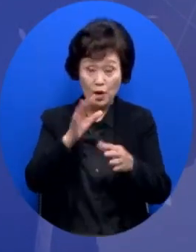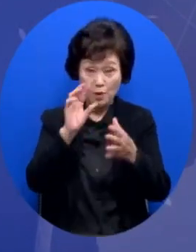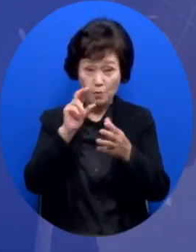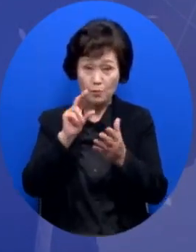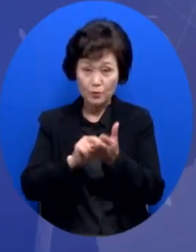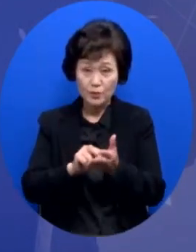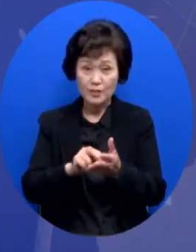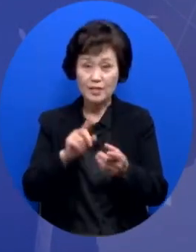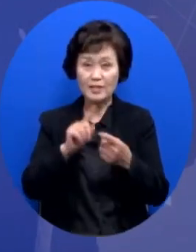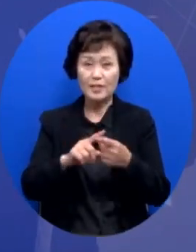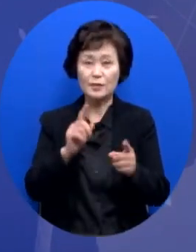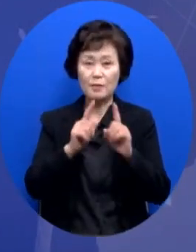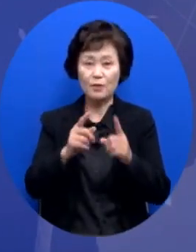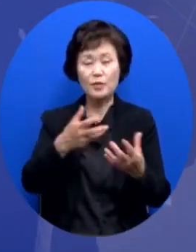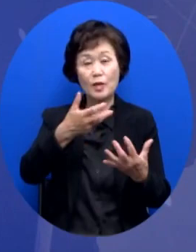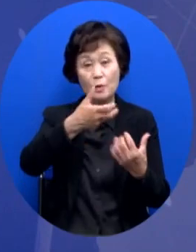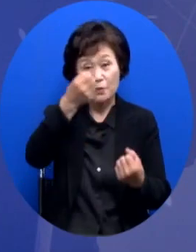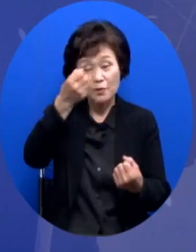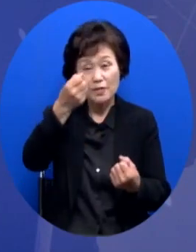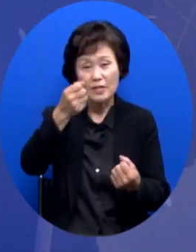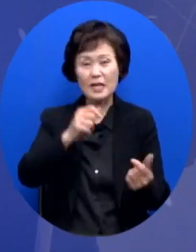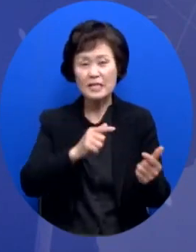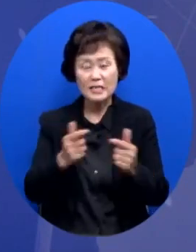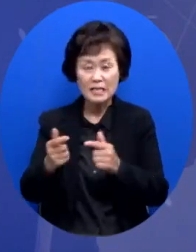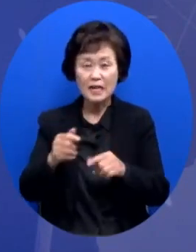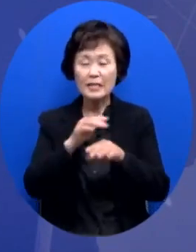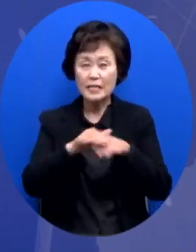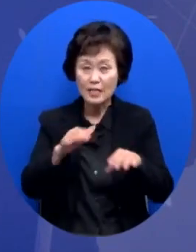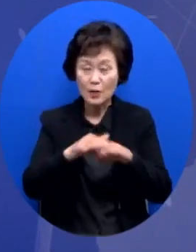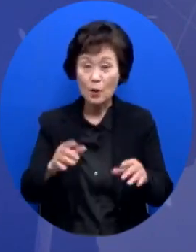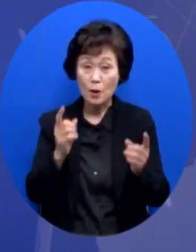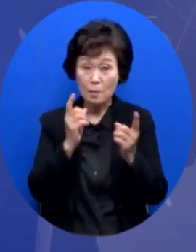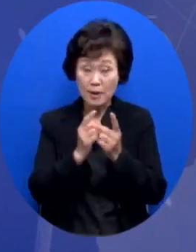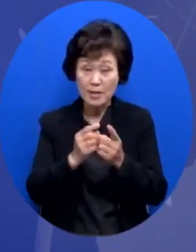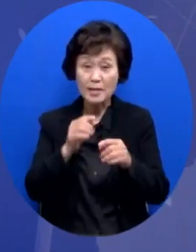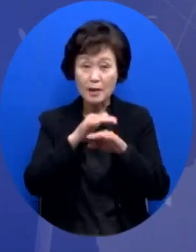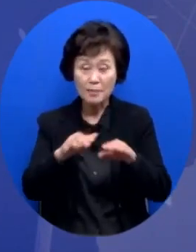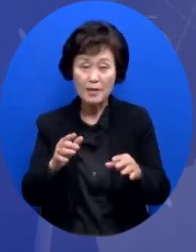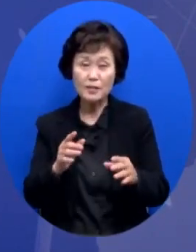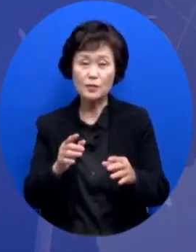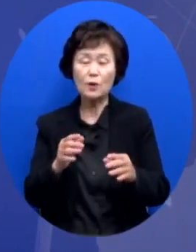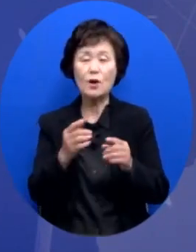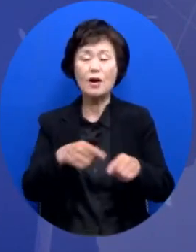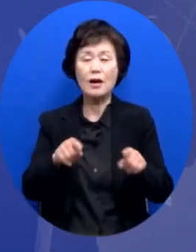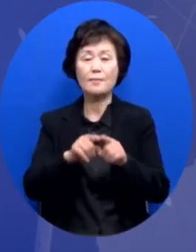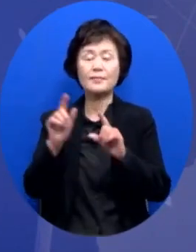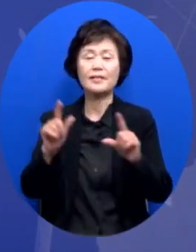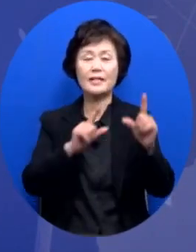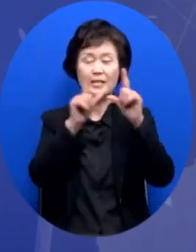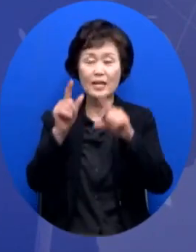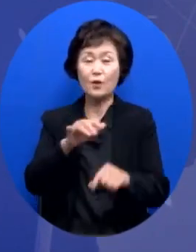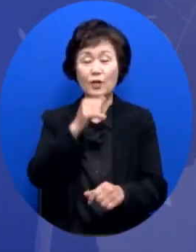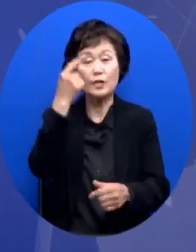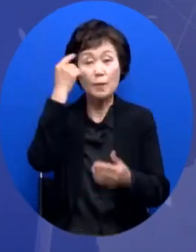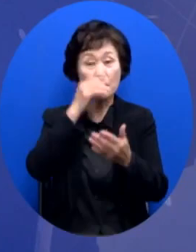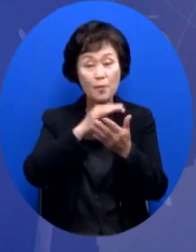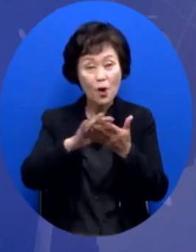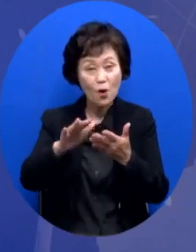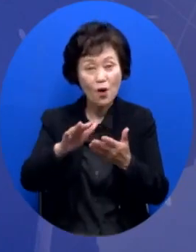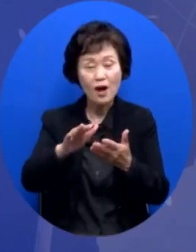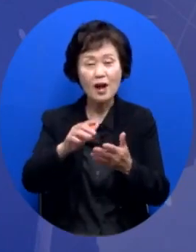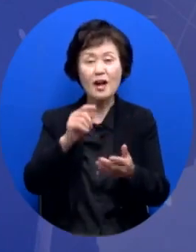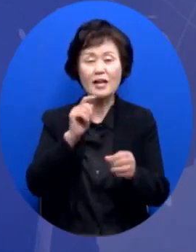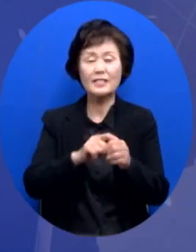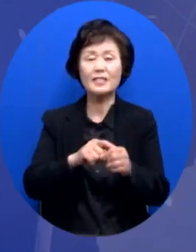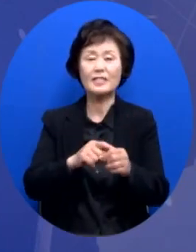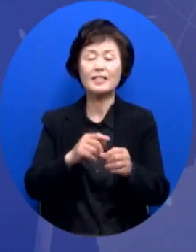했는데 분단체제 해소하고 만남과 용서, 신뢰, 공존을 통한 번영을 이루는 평화체제 이루는 정부가